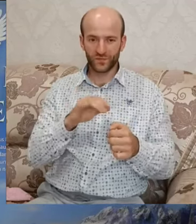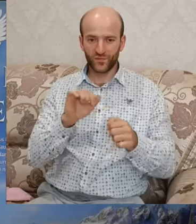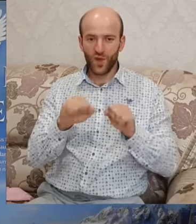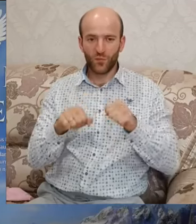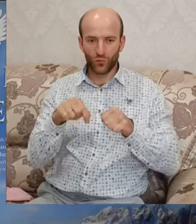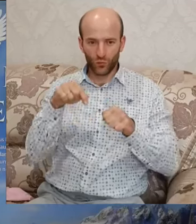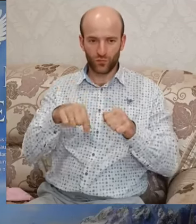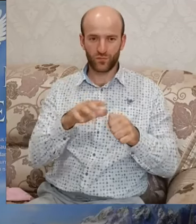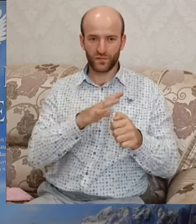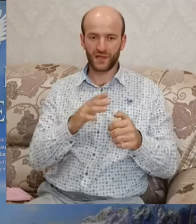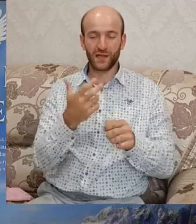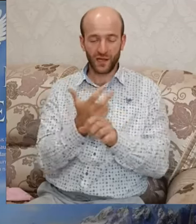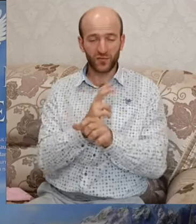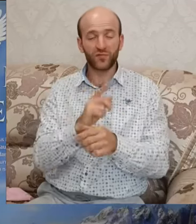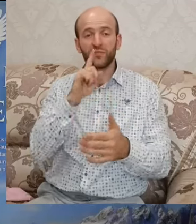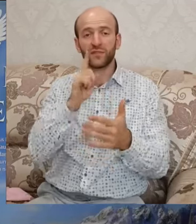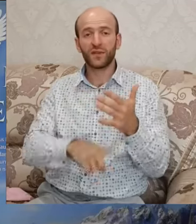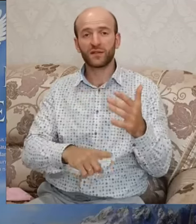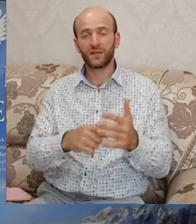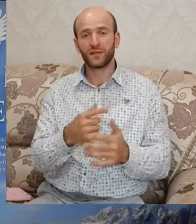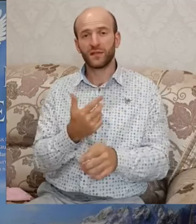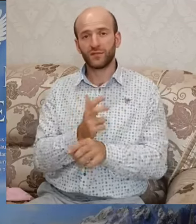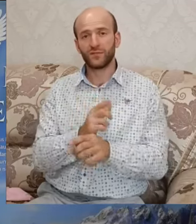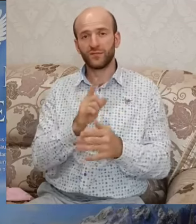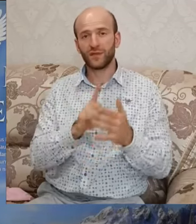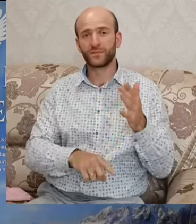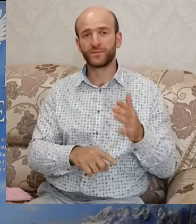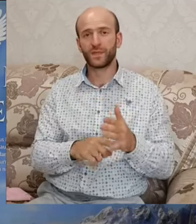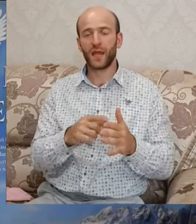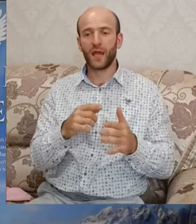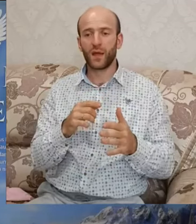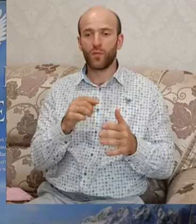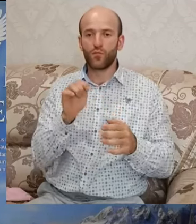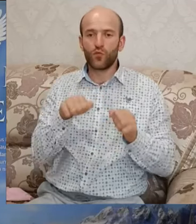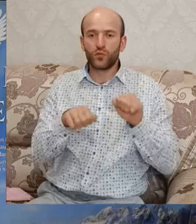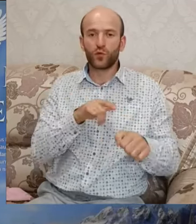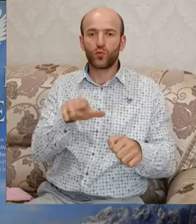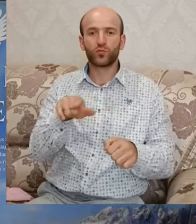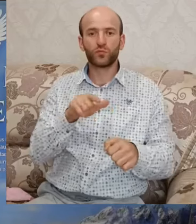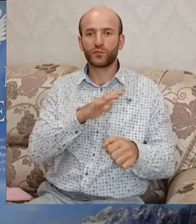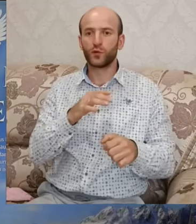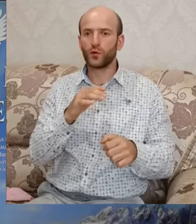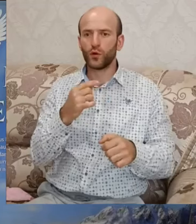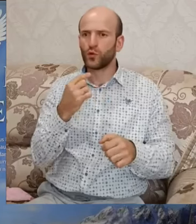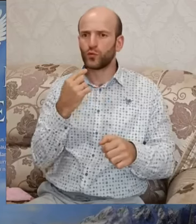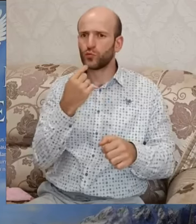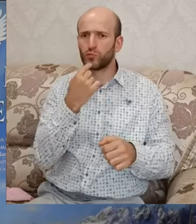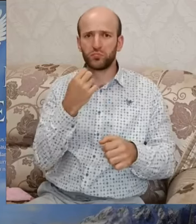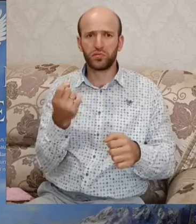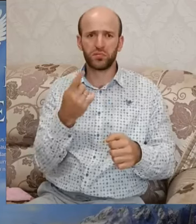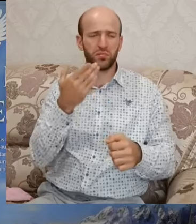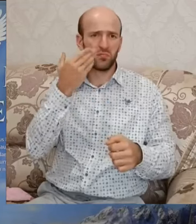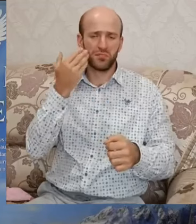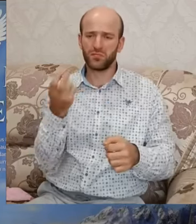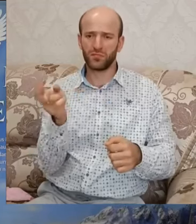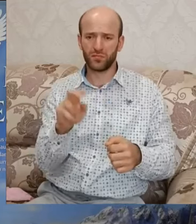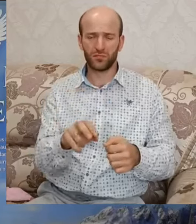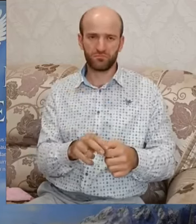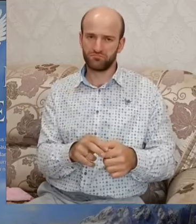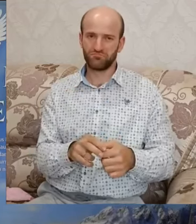Это вера. Ar pas juos nebuvo sunkumų ir išbandymų? Не было ли у них трудностей и испытаний? Kelionėje. На